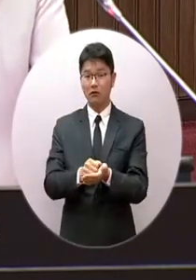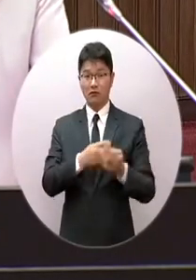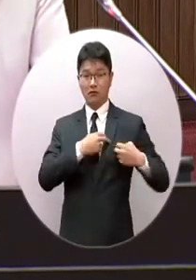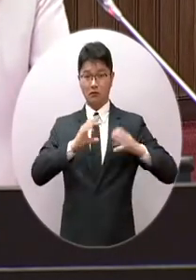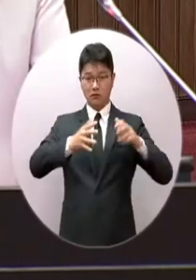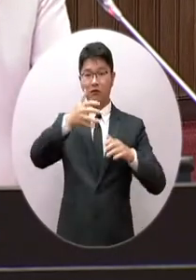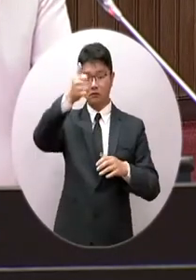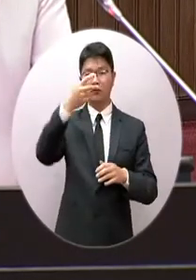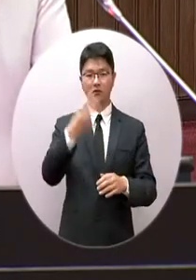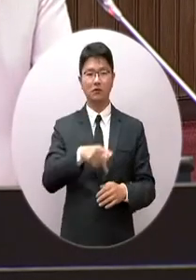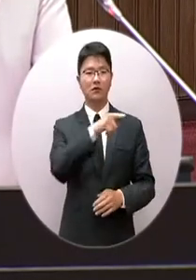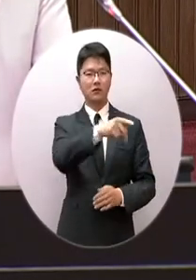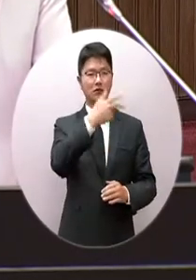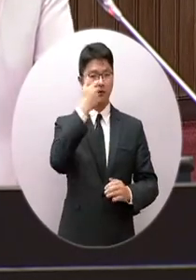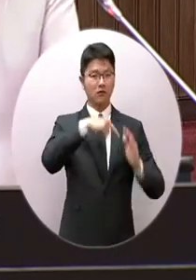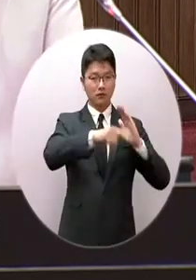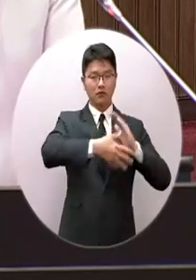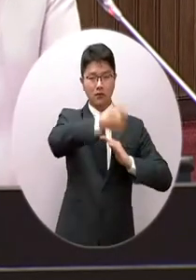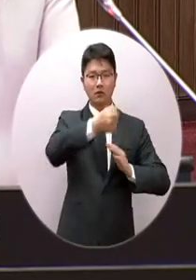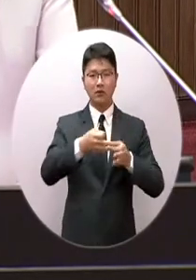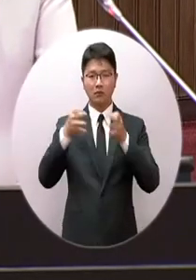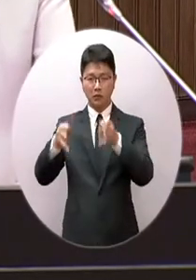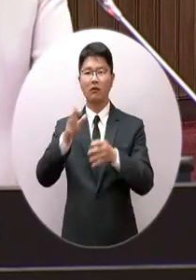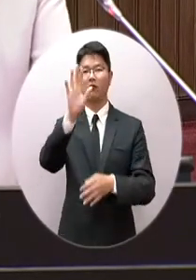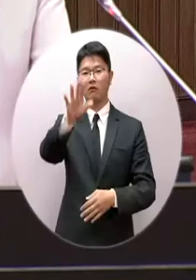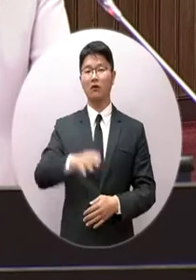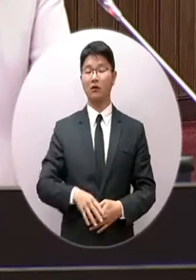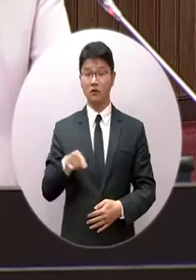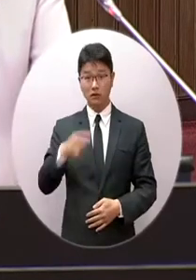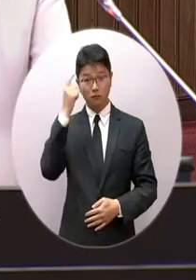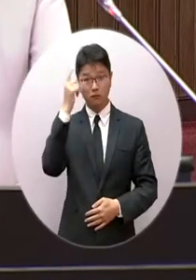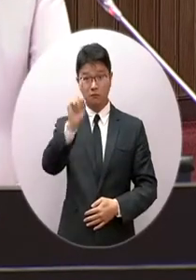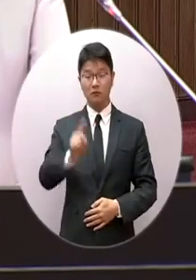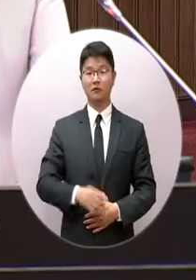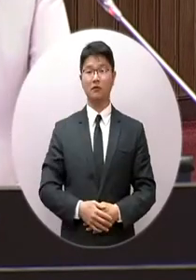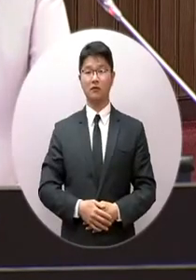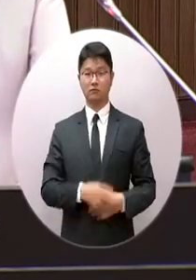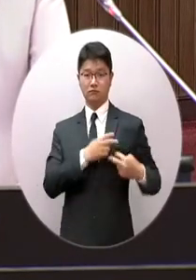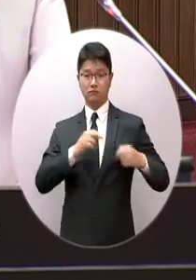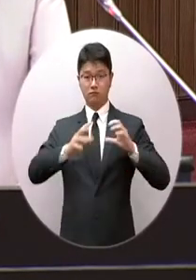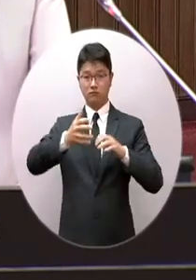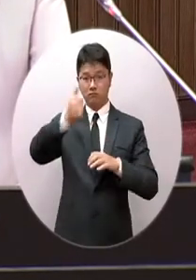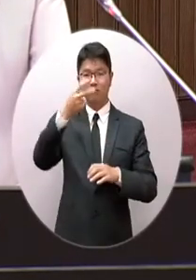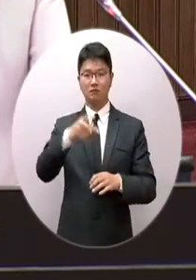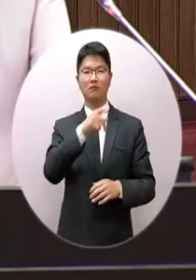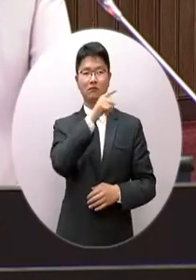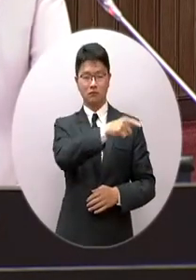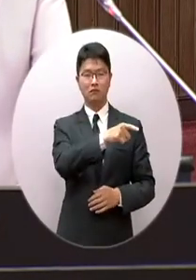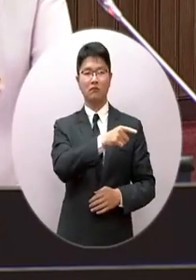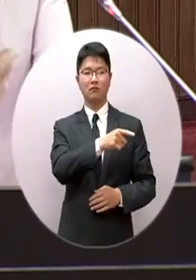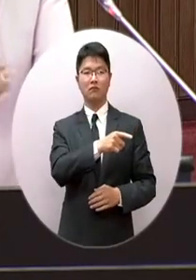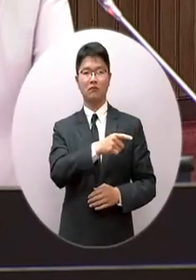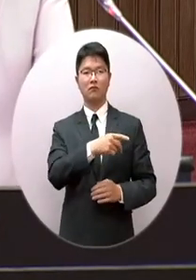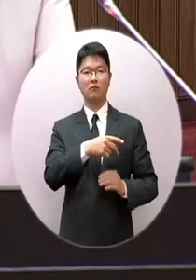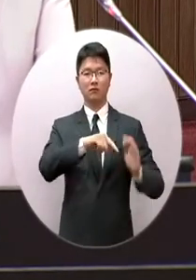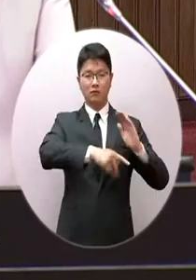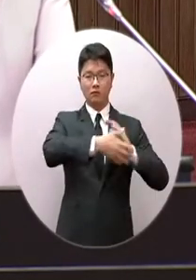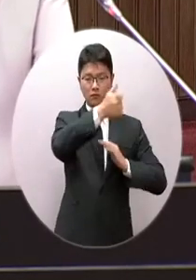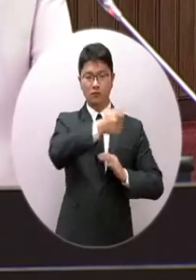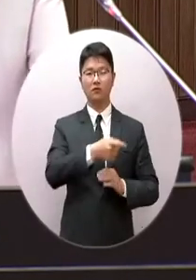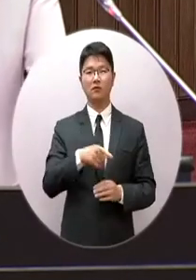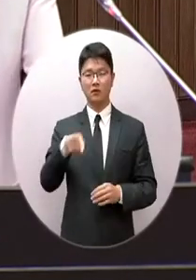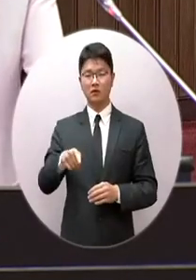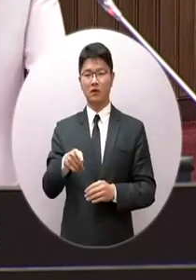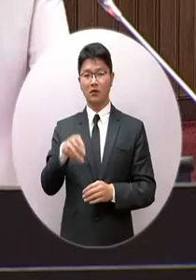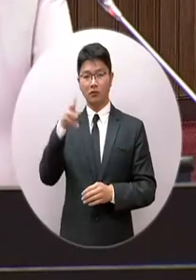跟您的署名，这个就等同是蔡总统跟您亲自的把这个四个